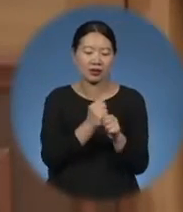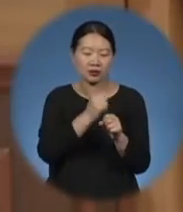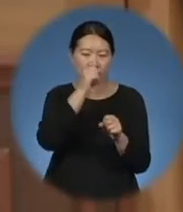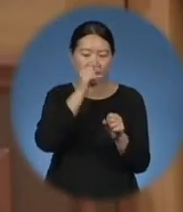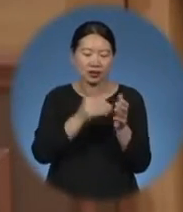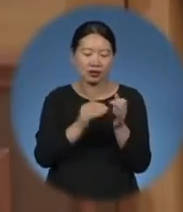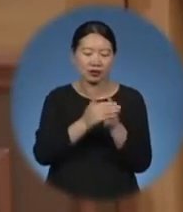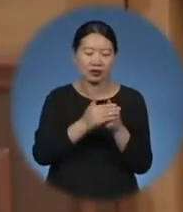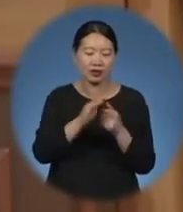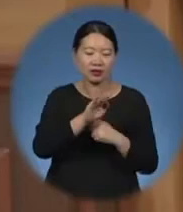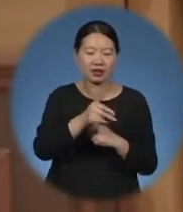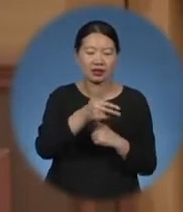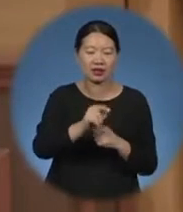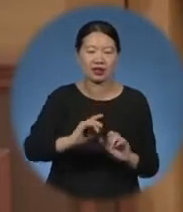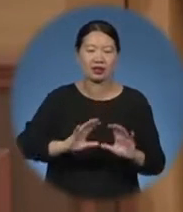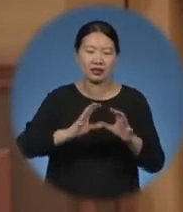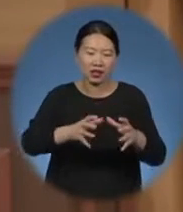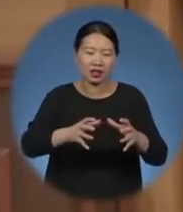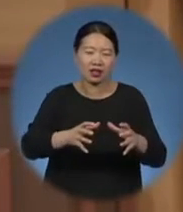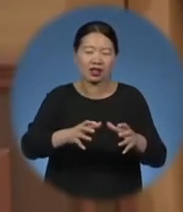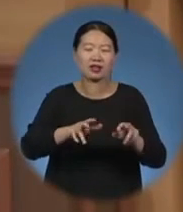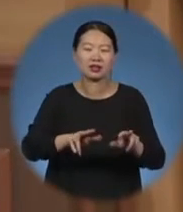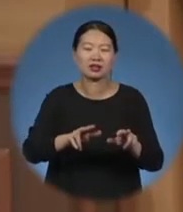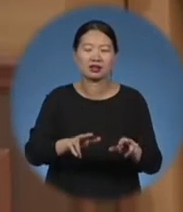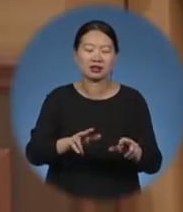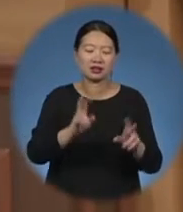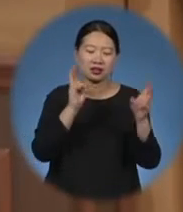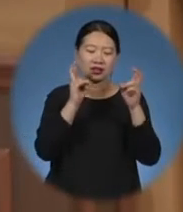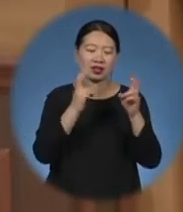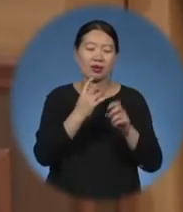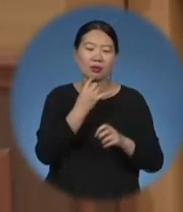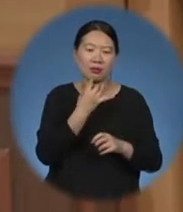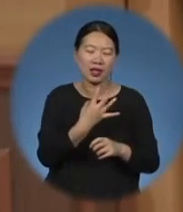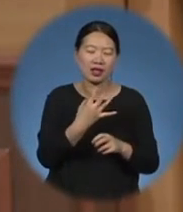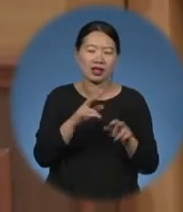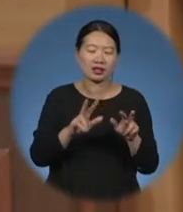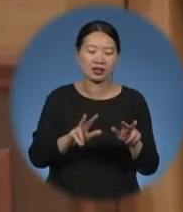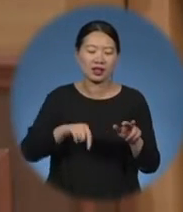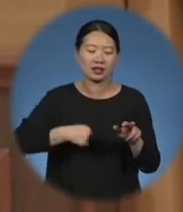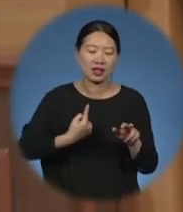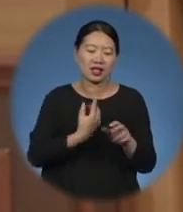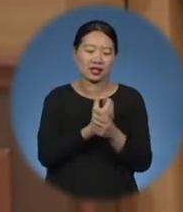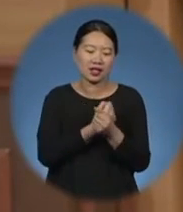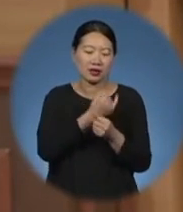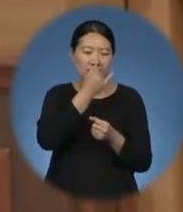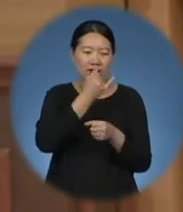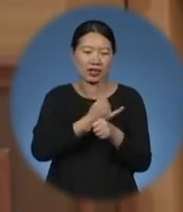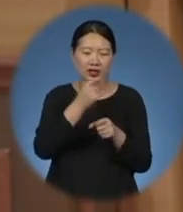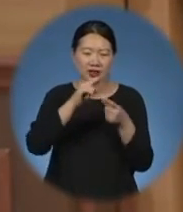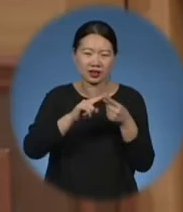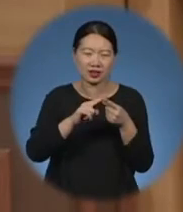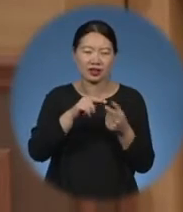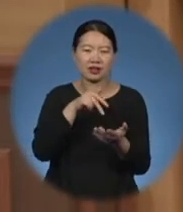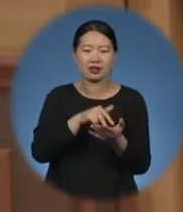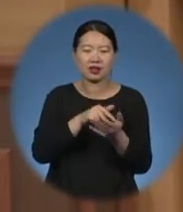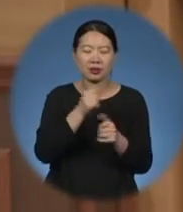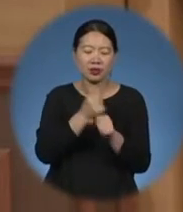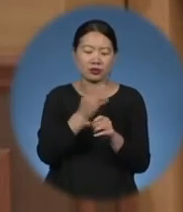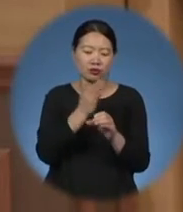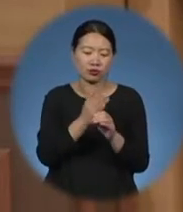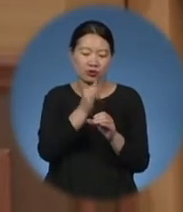나라라고 별도의 이제 나라 장터 안에 벤처 기업들만 이제 자기들이 계약을 할 수 있는 예, 예. 그런 부분을 또 만들고 하고